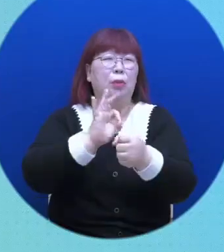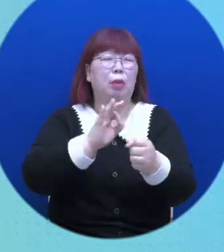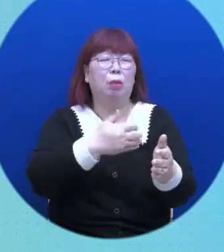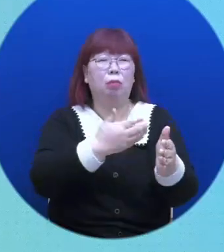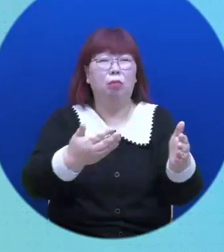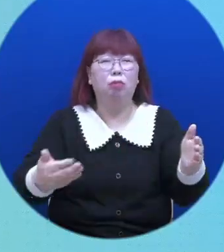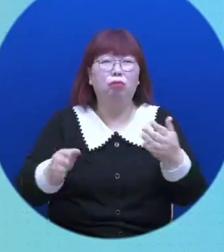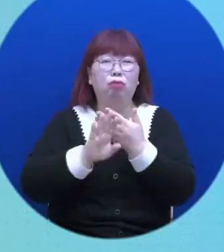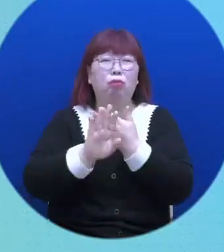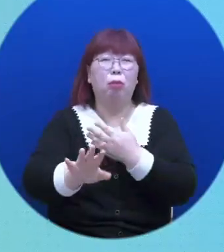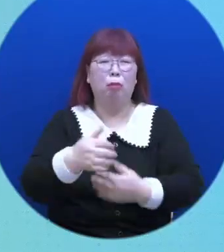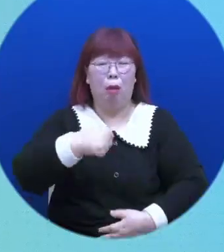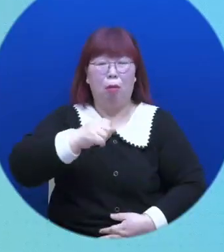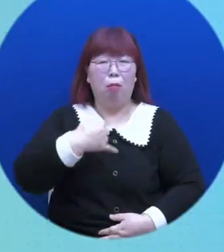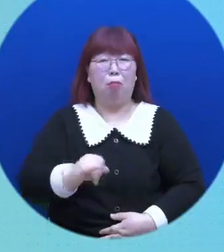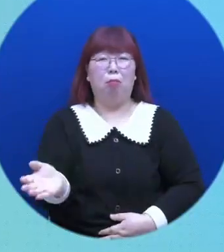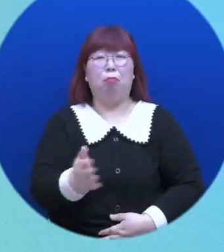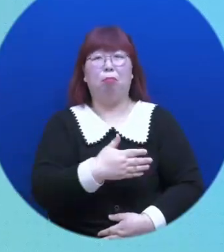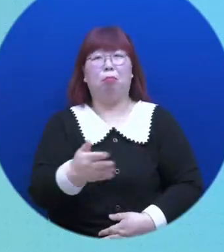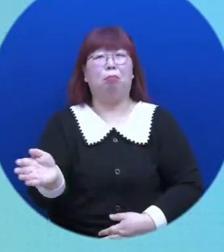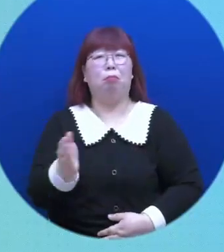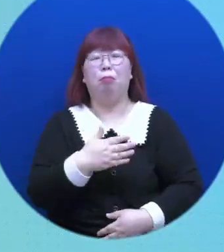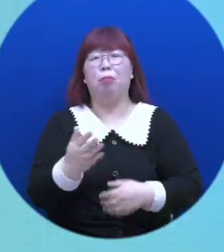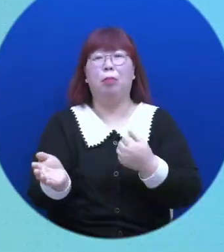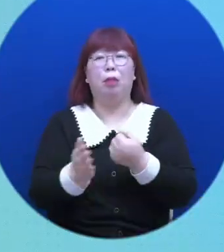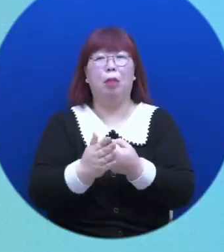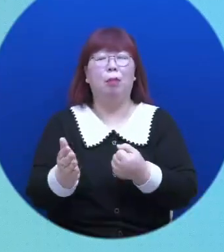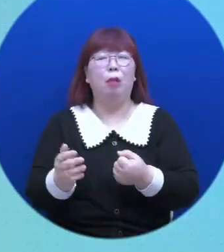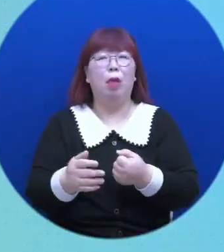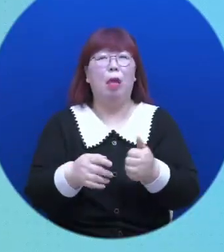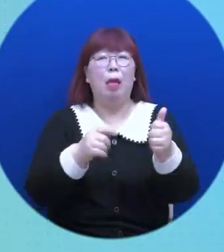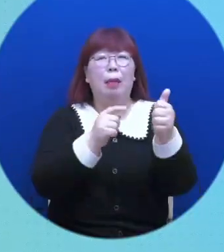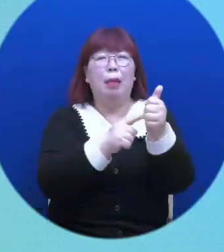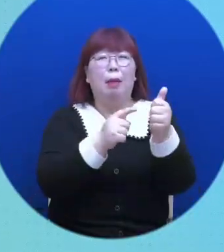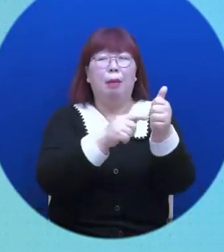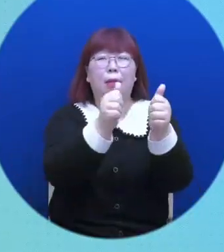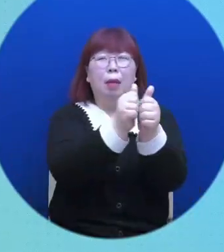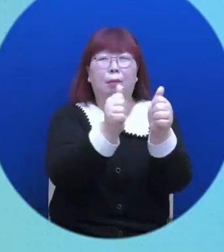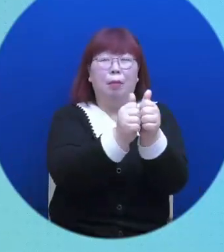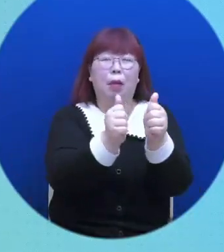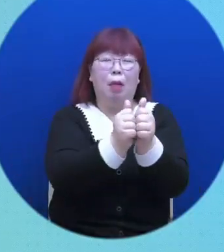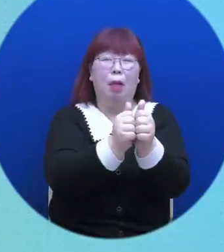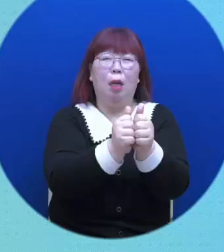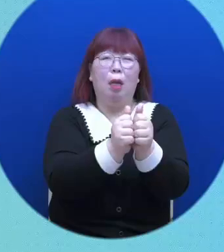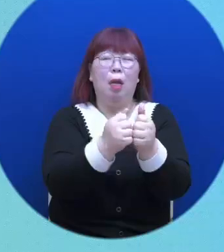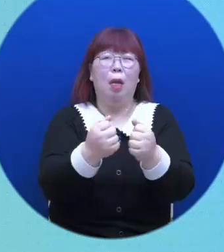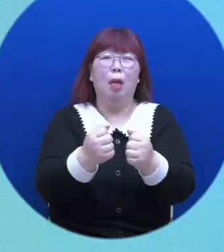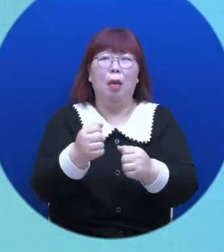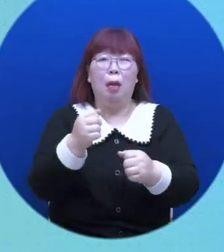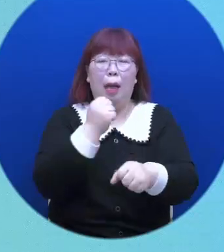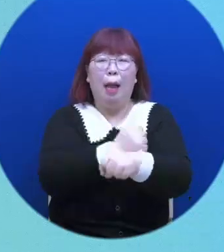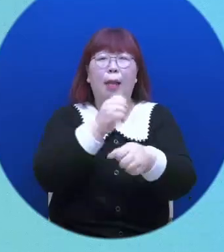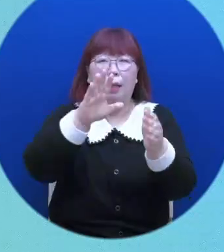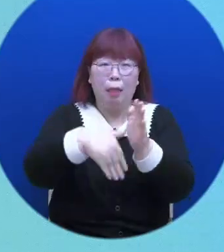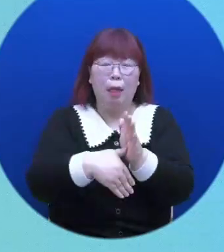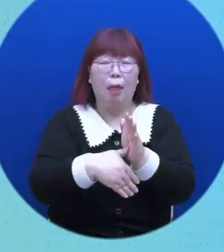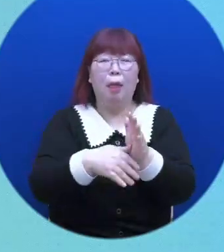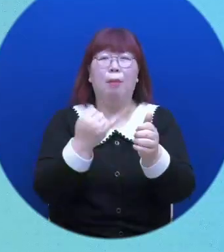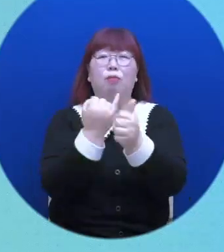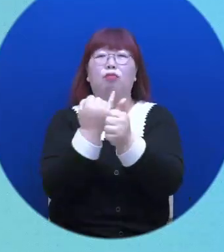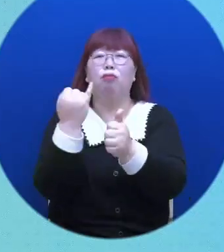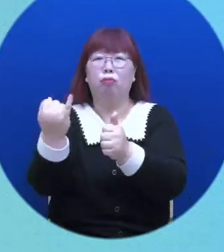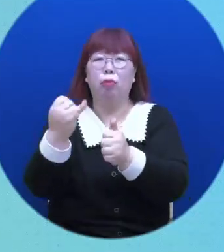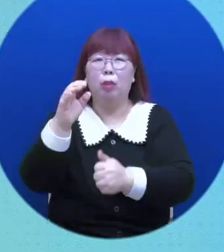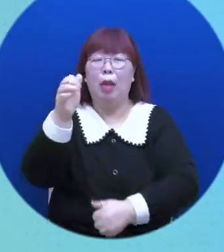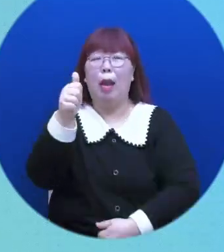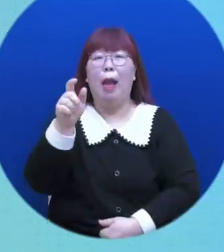한 명도 낳지 못하자 자기 남자 구실을 할 수 있을 때 애 낳아야 된다. 그리하여 하갈과 잠자리하여